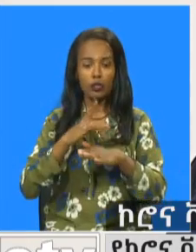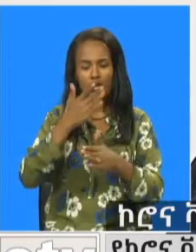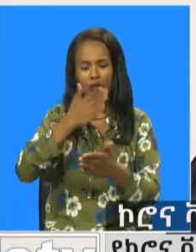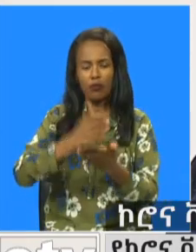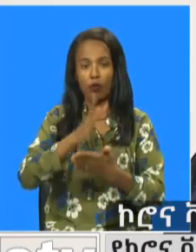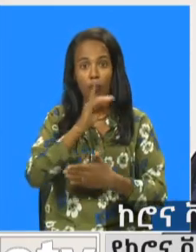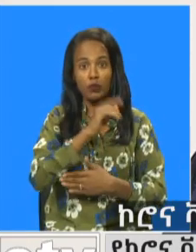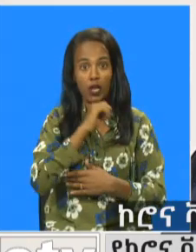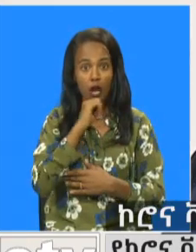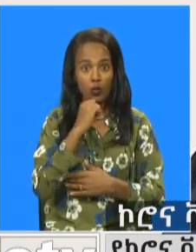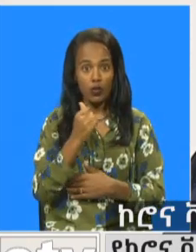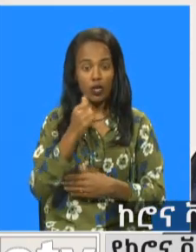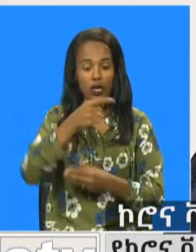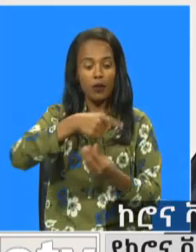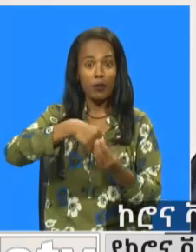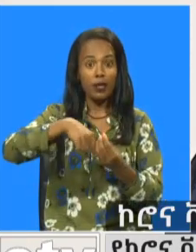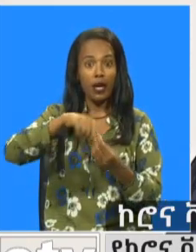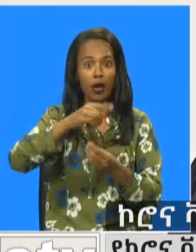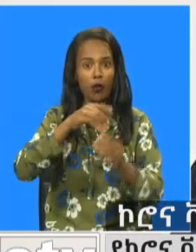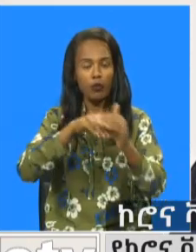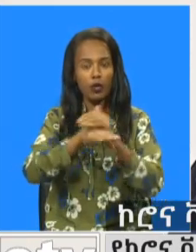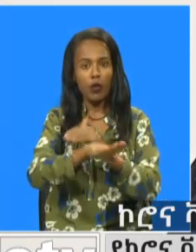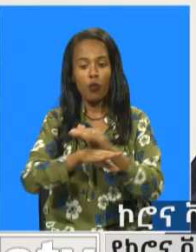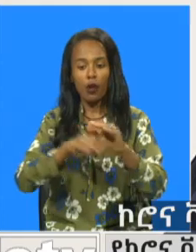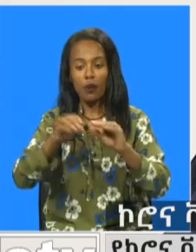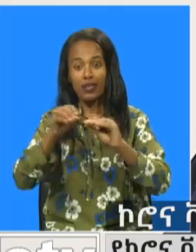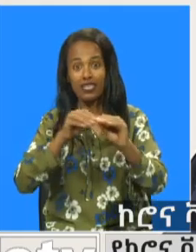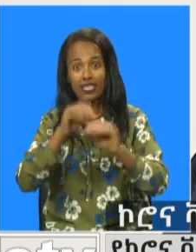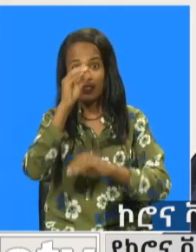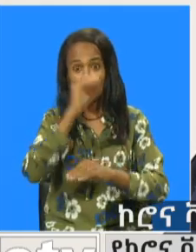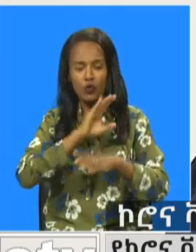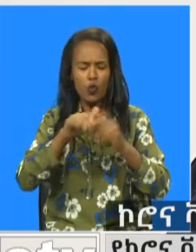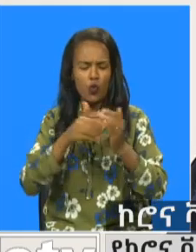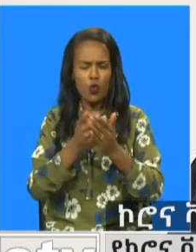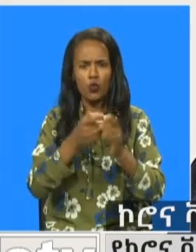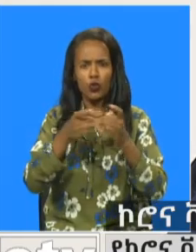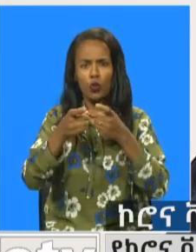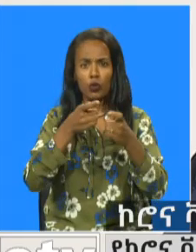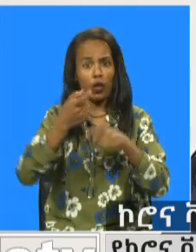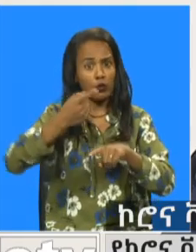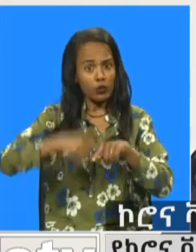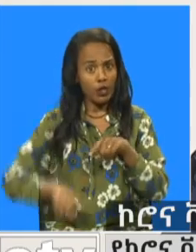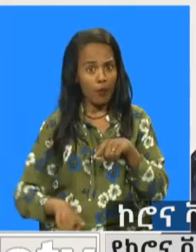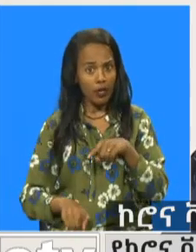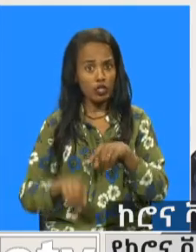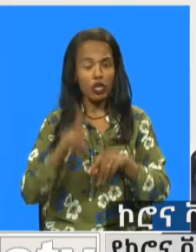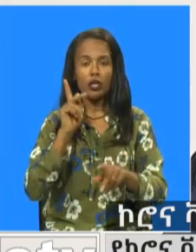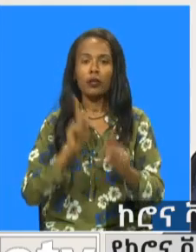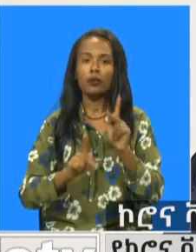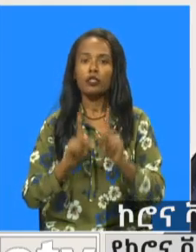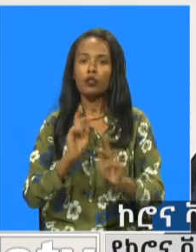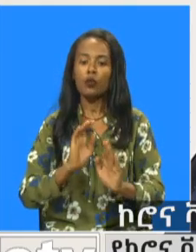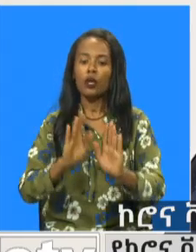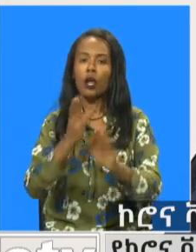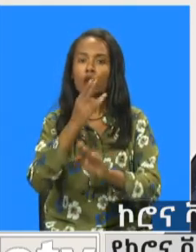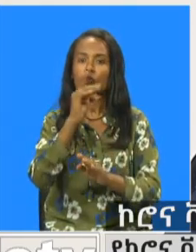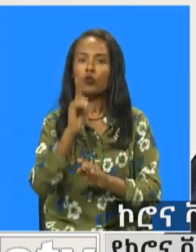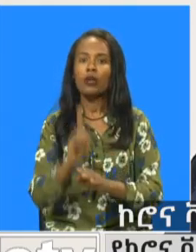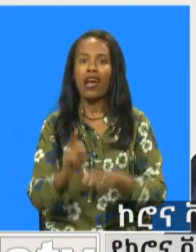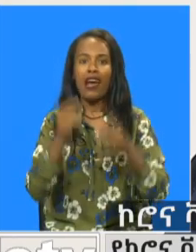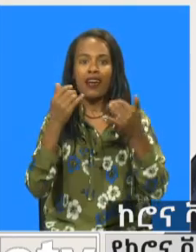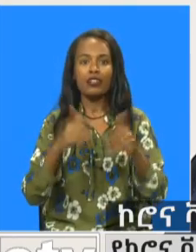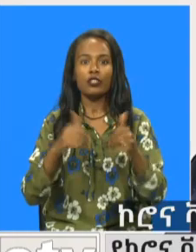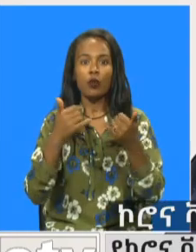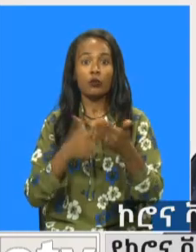የሚቆም ስላይደለ በየአካባቢው የሚገባውና የሚንቀሳቀሰውን ሰው ሁሉ ተቆጣጥሮ ስለማይቻል ህብረተሰቡም የራሱን ሚና